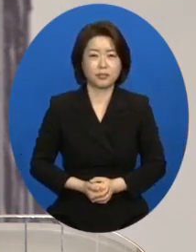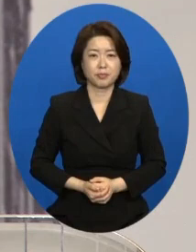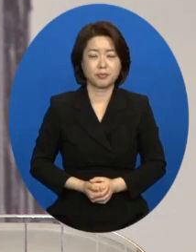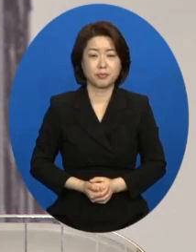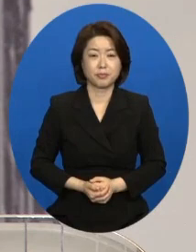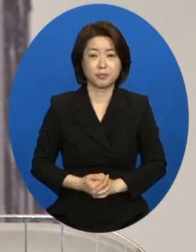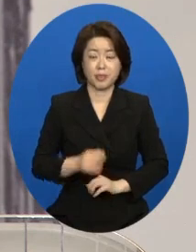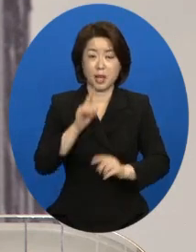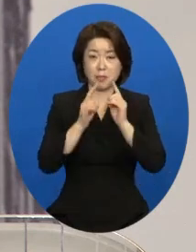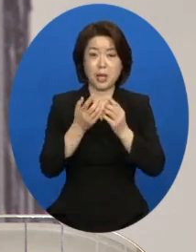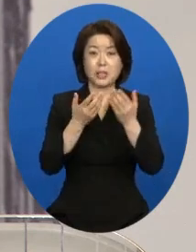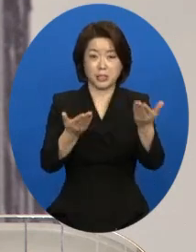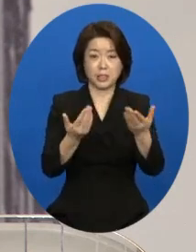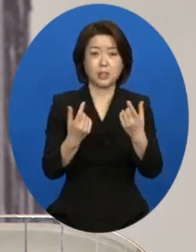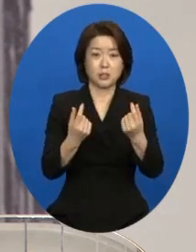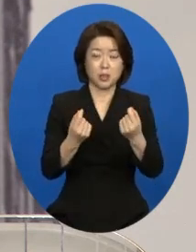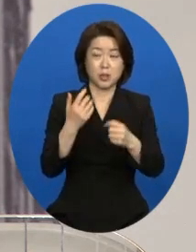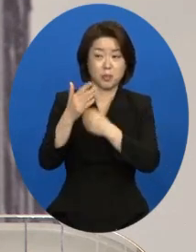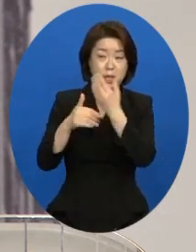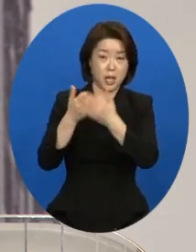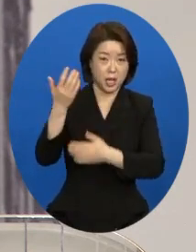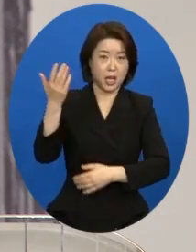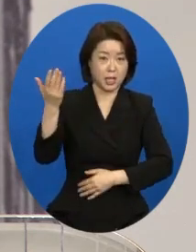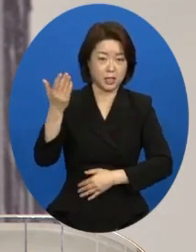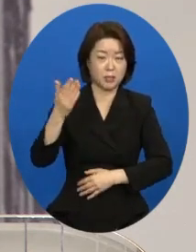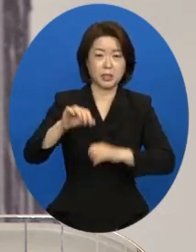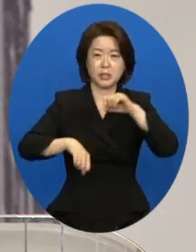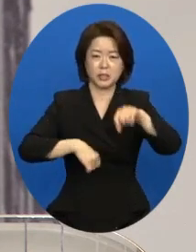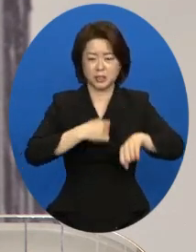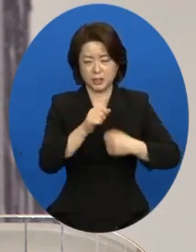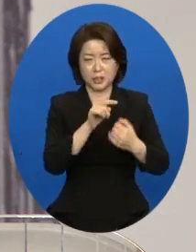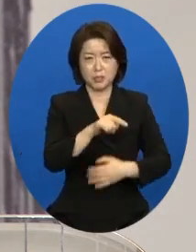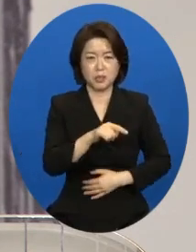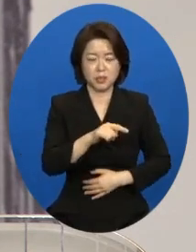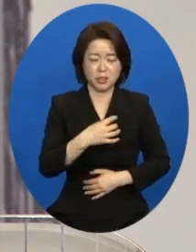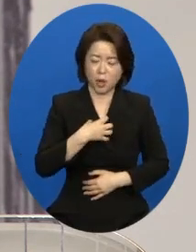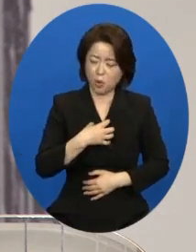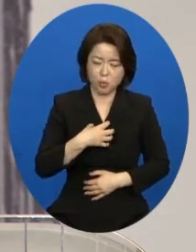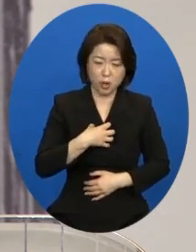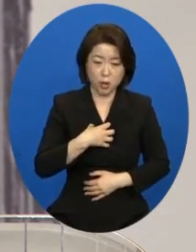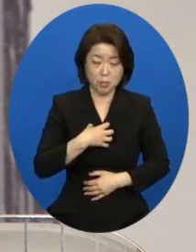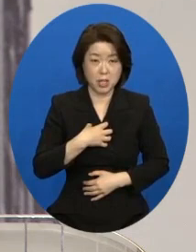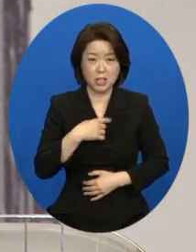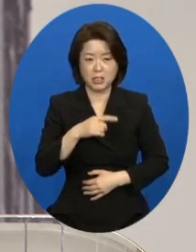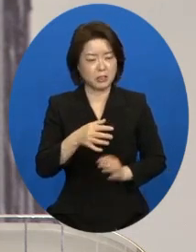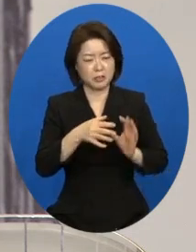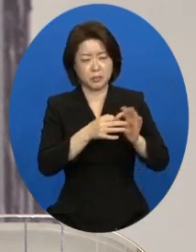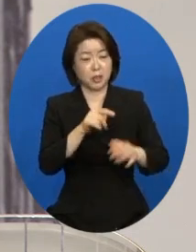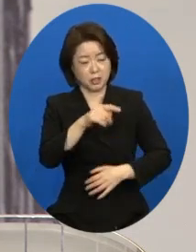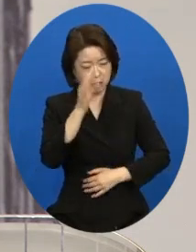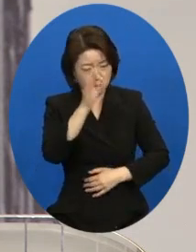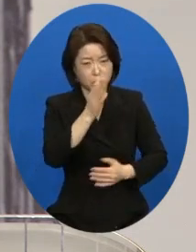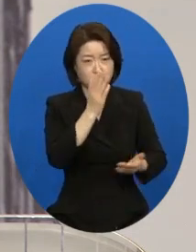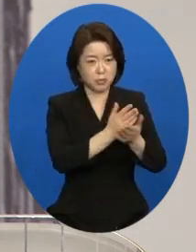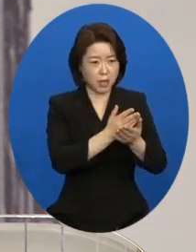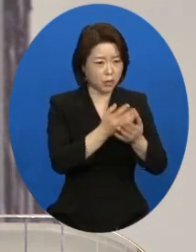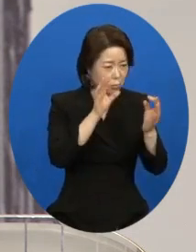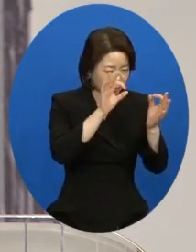근데 말씀드린 대로 하나님은 그 짐승이 얼마나 사납든지 그걸 바라볼 것이 아니라 나를